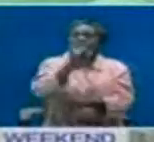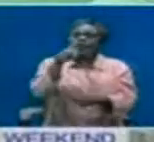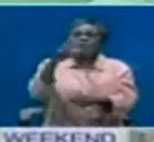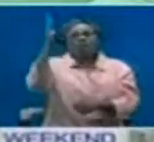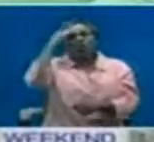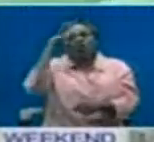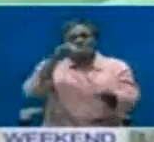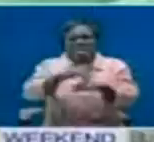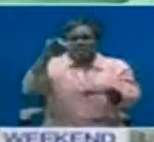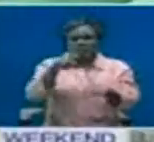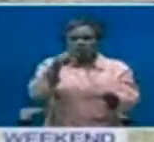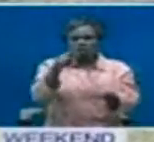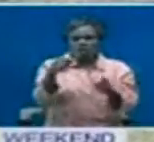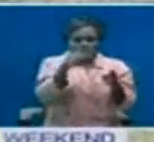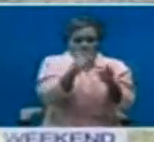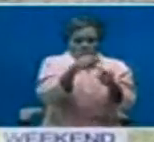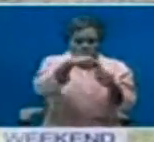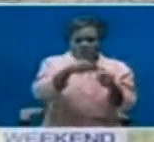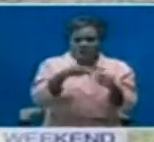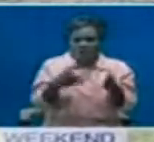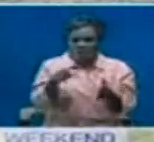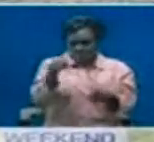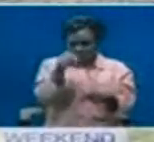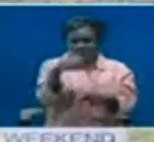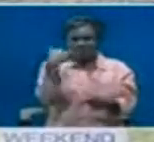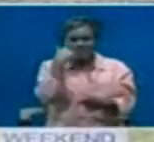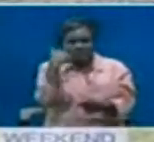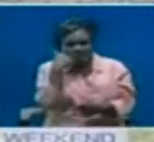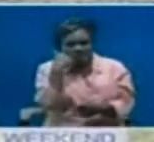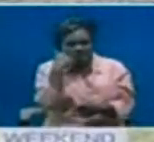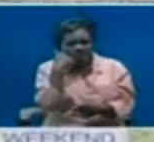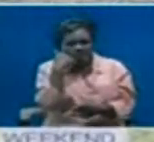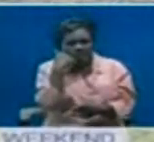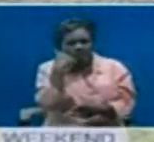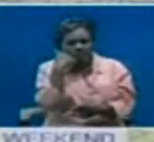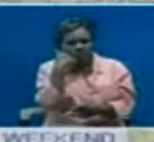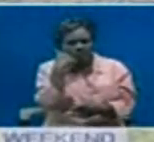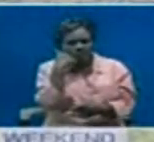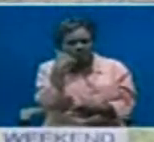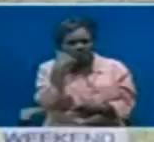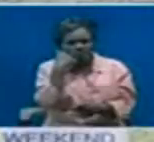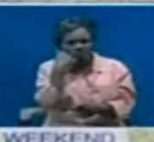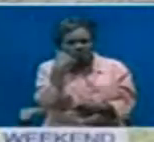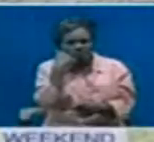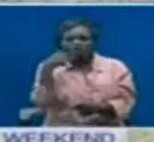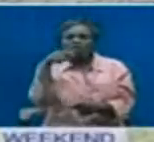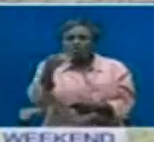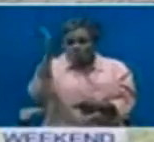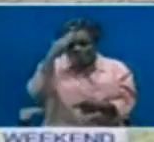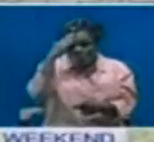knew the infection was gonorrhea. Hiyo kitu nikilala tu na mwanamke. Mwezi chua siku ya siku